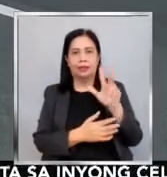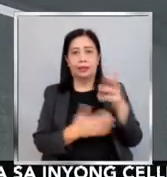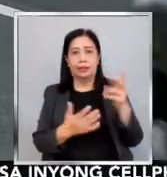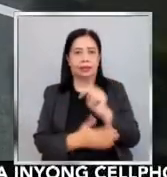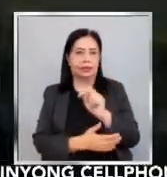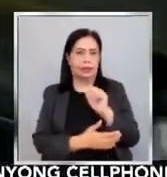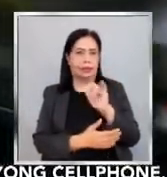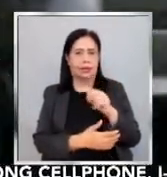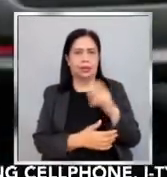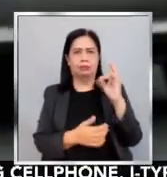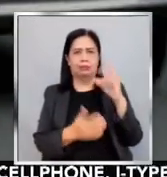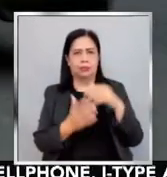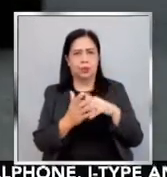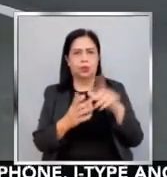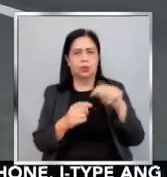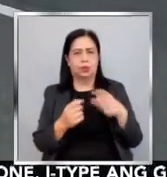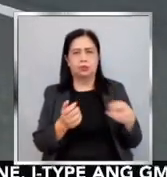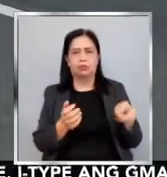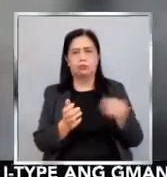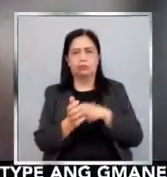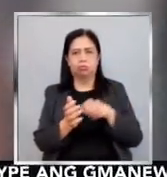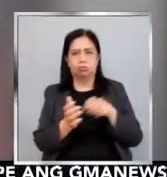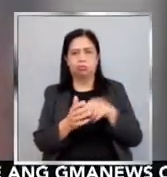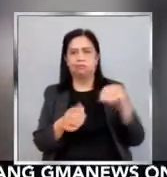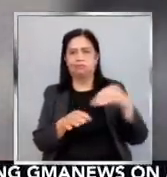ang apektado.